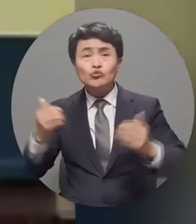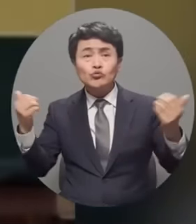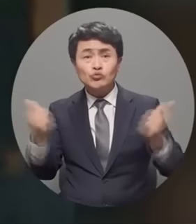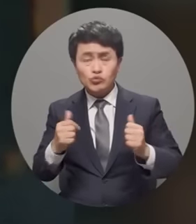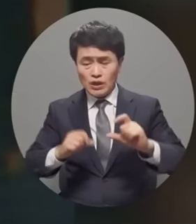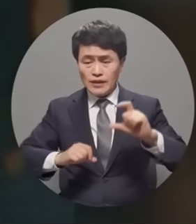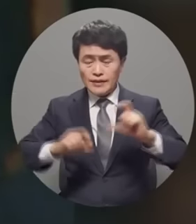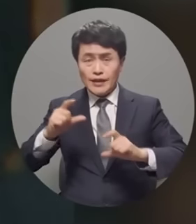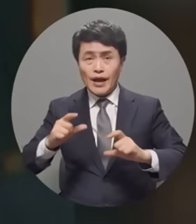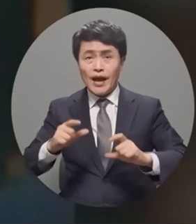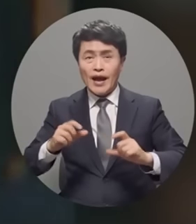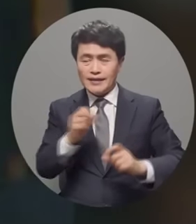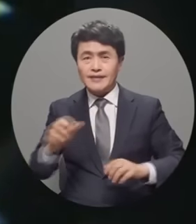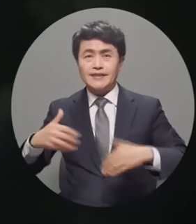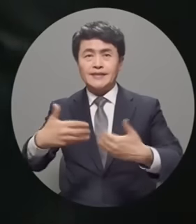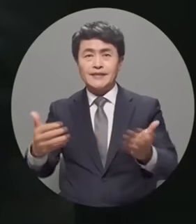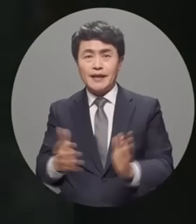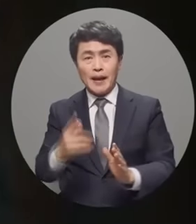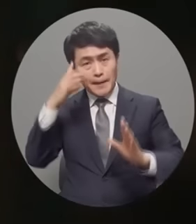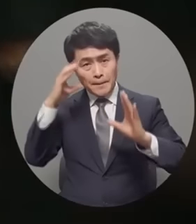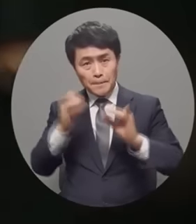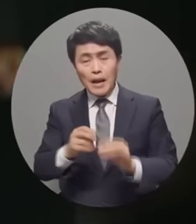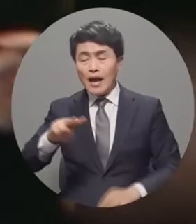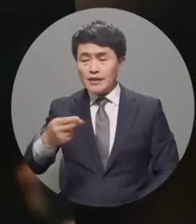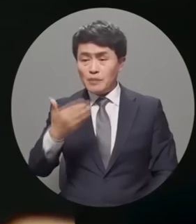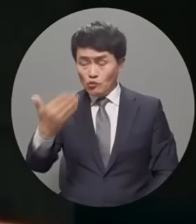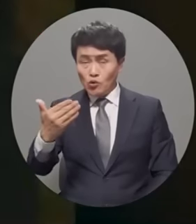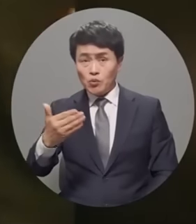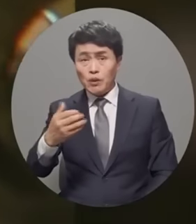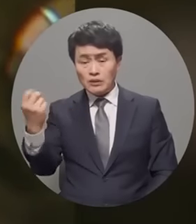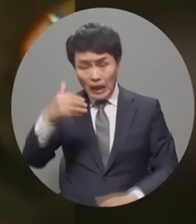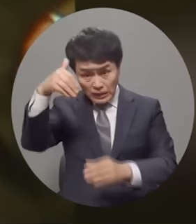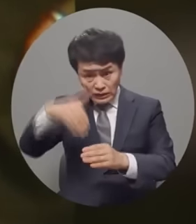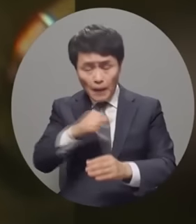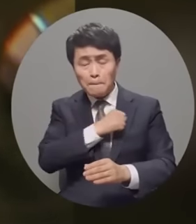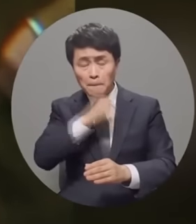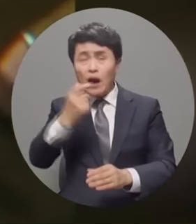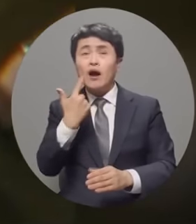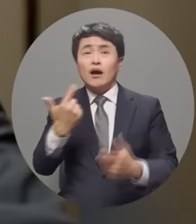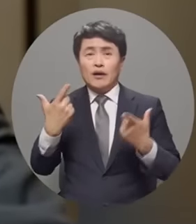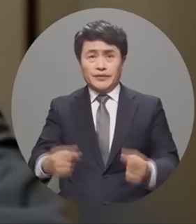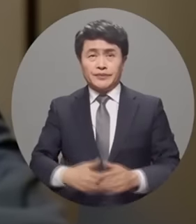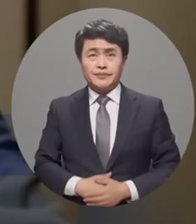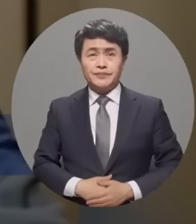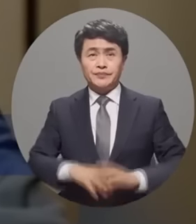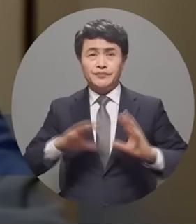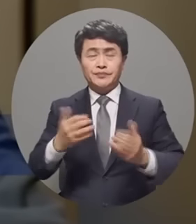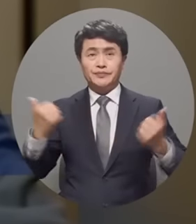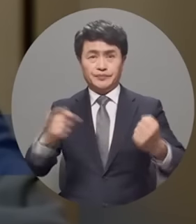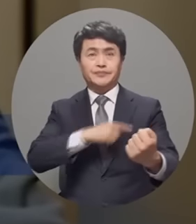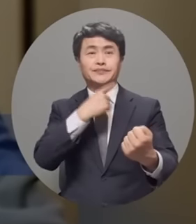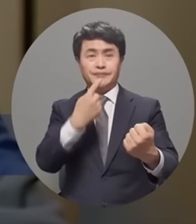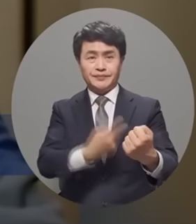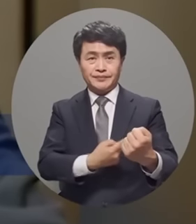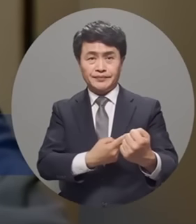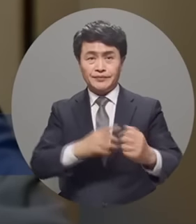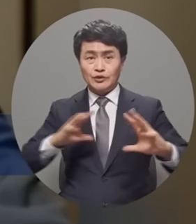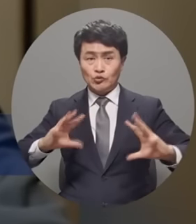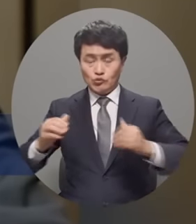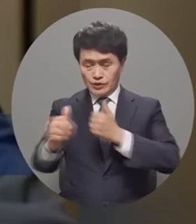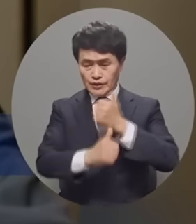다수를 차지하고 있던 야당이 찬성 209표로 재의결해 통과시켰습니다. 국회의 권위와